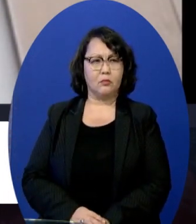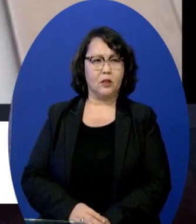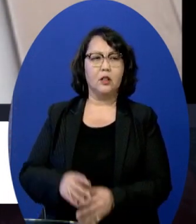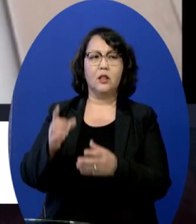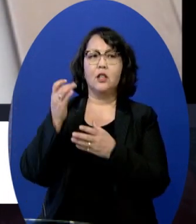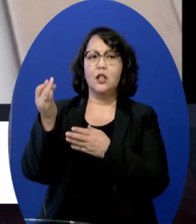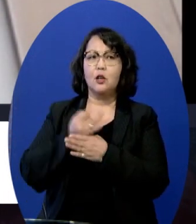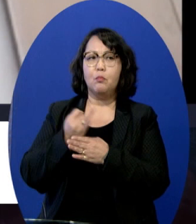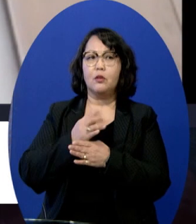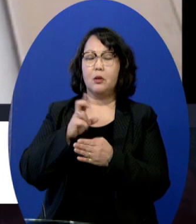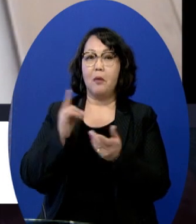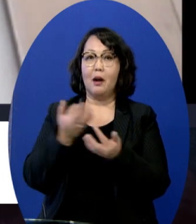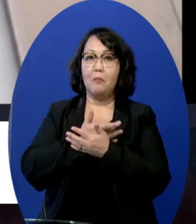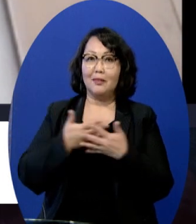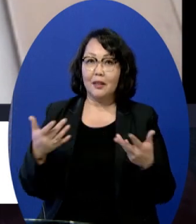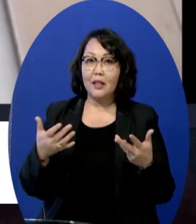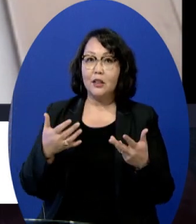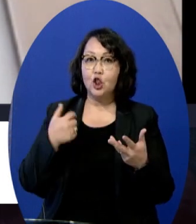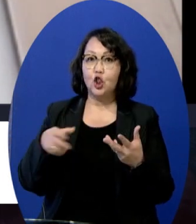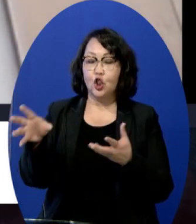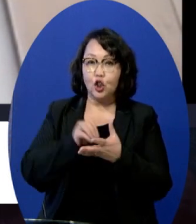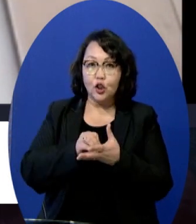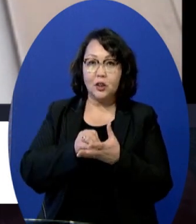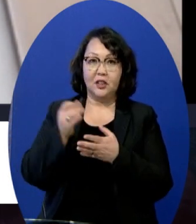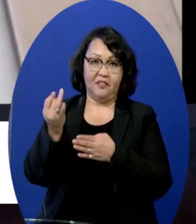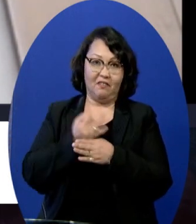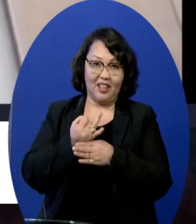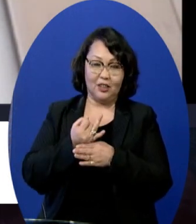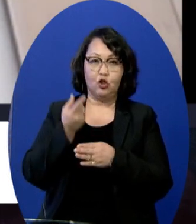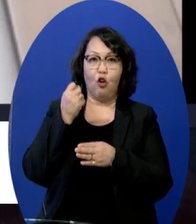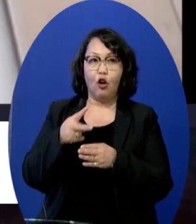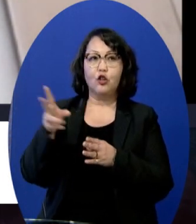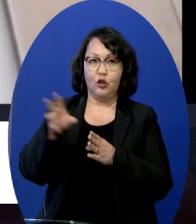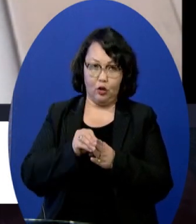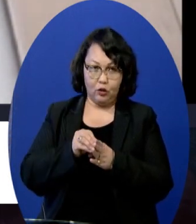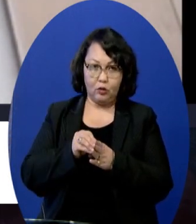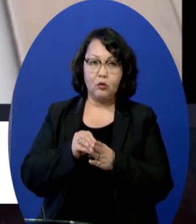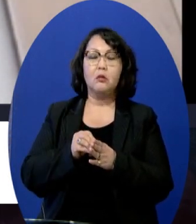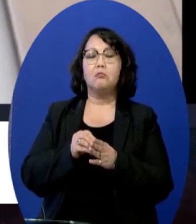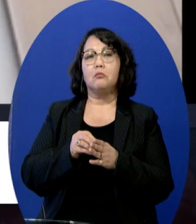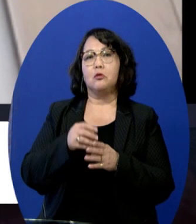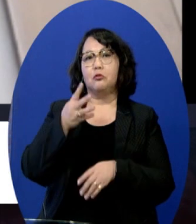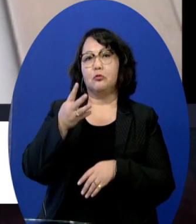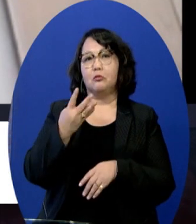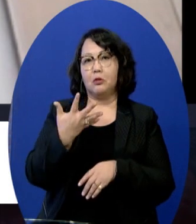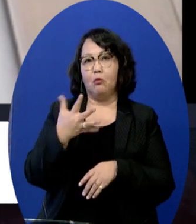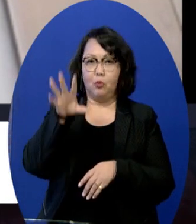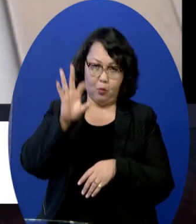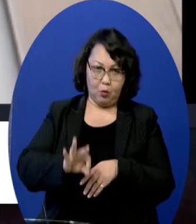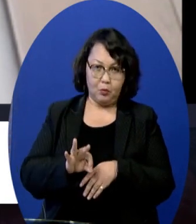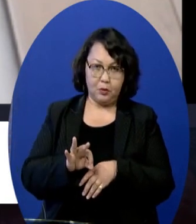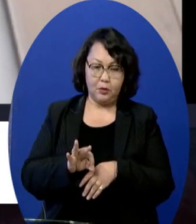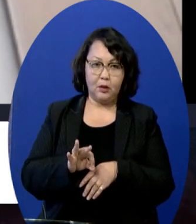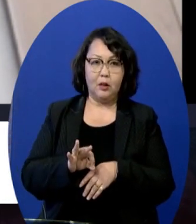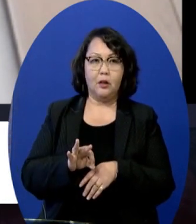барааны нөлөөлөл мэдээж инфляцид бол гол нөлөө бас үзүүлдэг. Нийтдээ бол 45 орчим хувийн бол бас